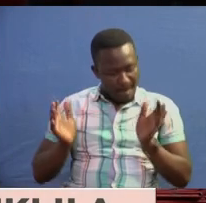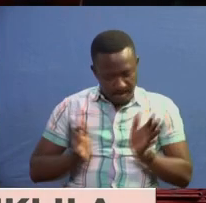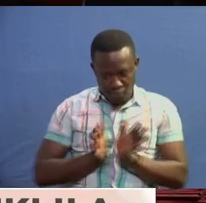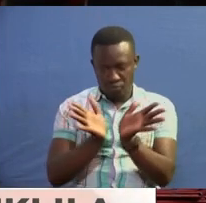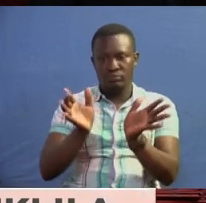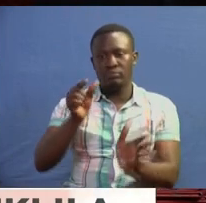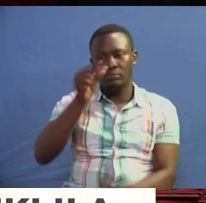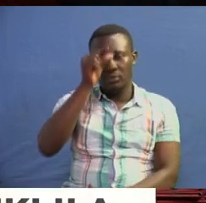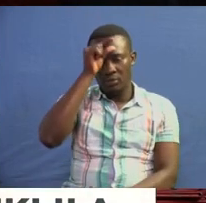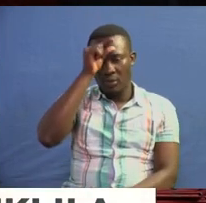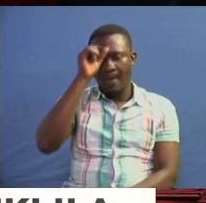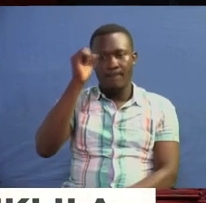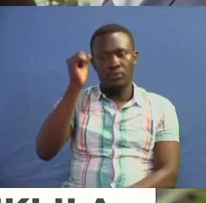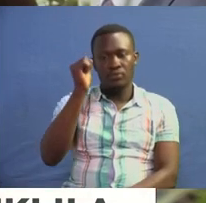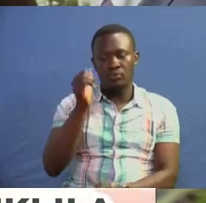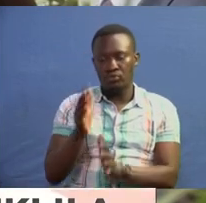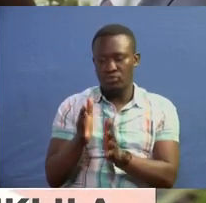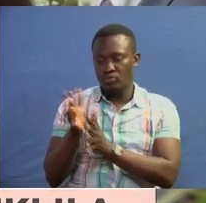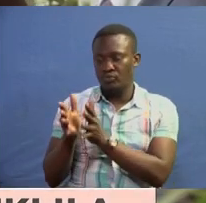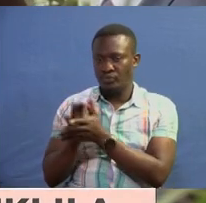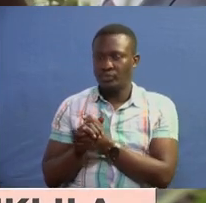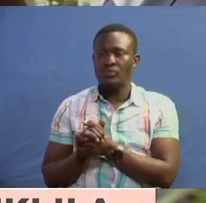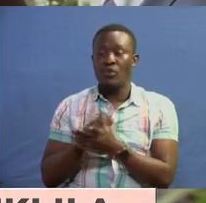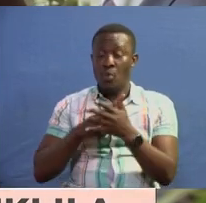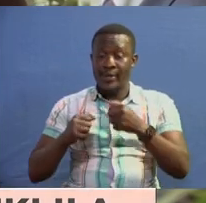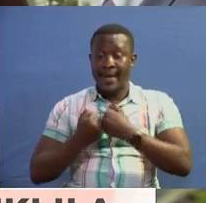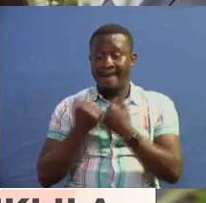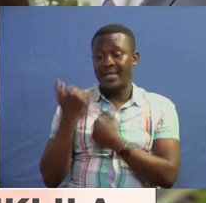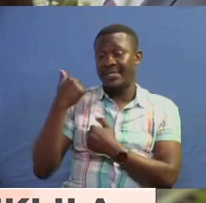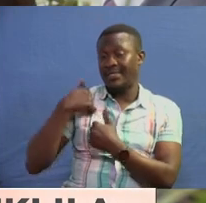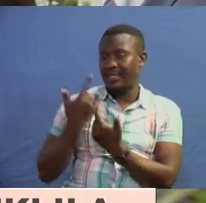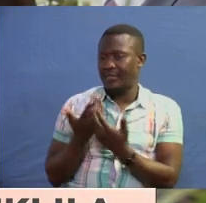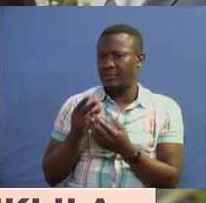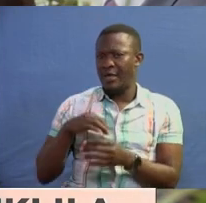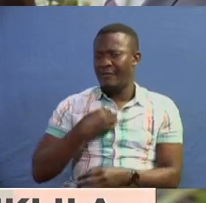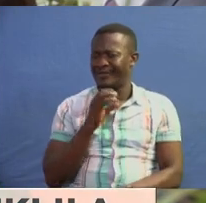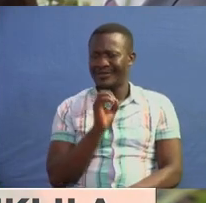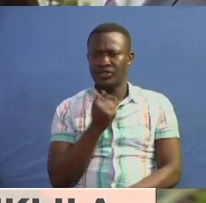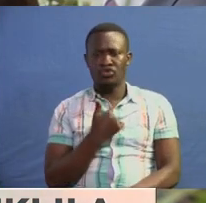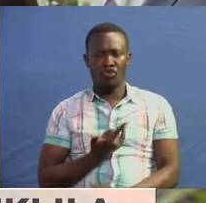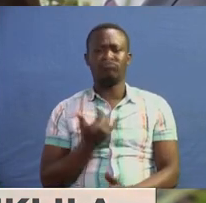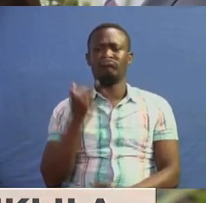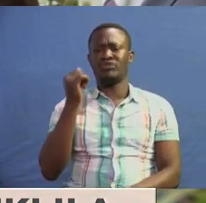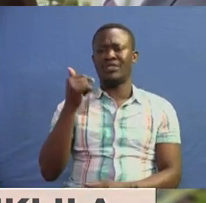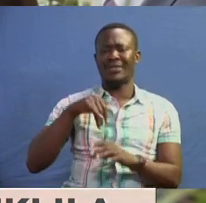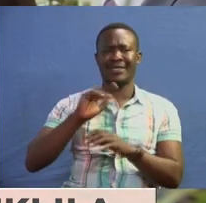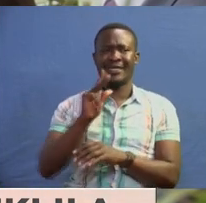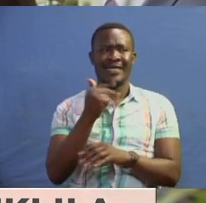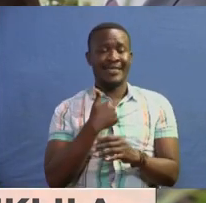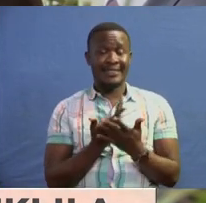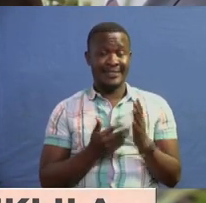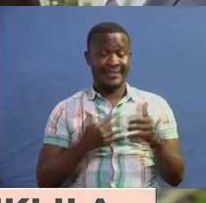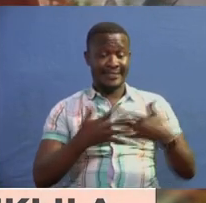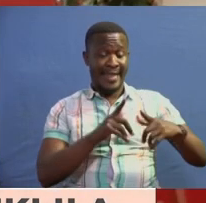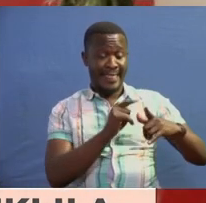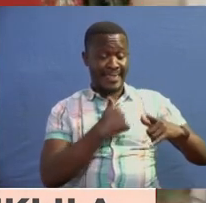broad-based political arrangement. Matukio ya jana japo sio mageni kwenye kumbukumbu ya siasa za hapa Kenya, ni ishara tosha